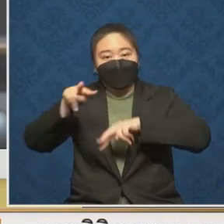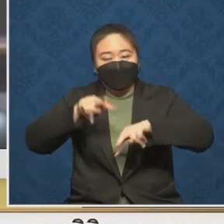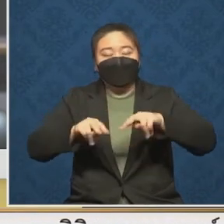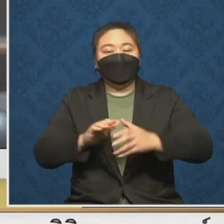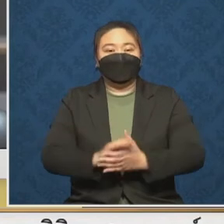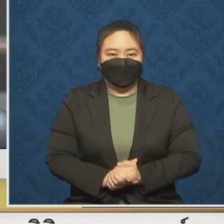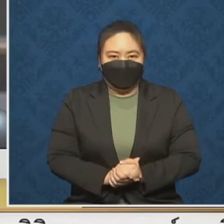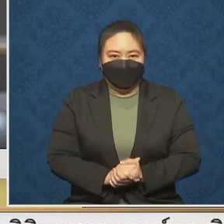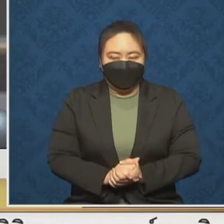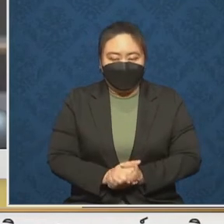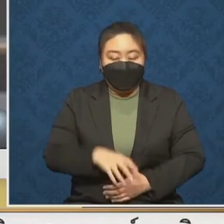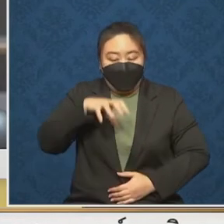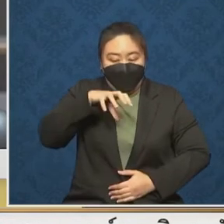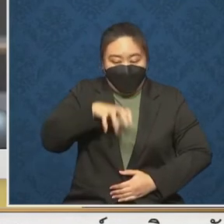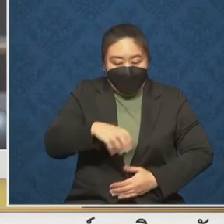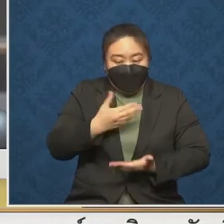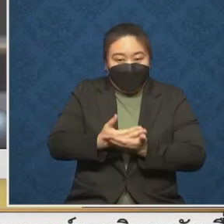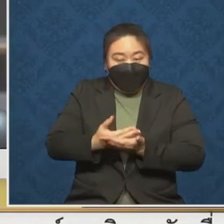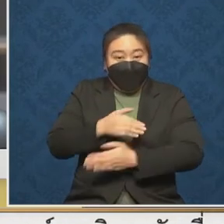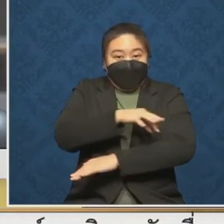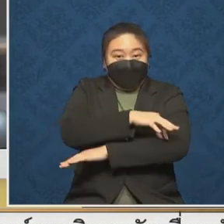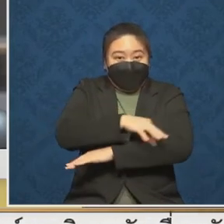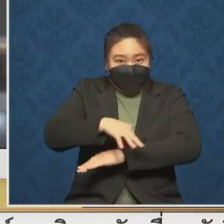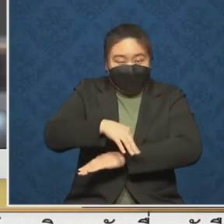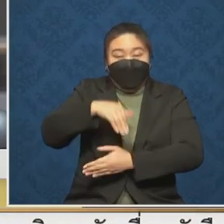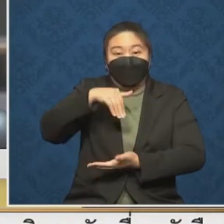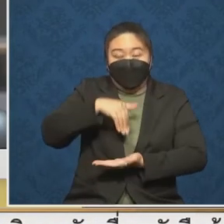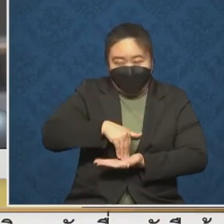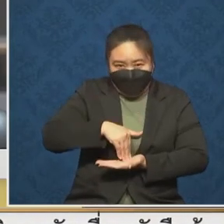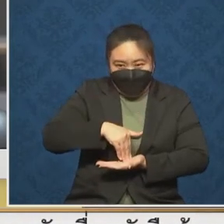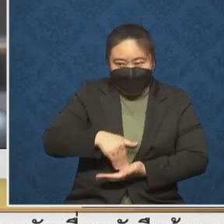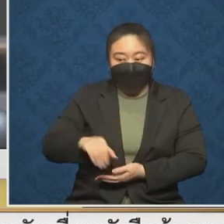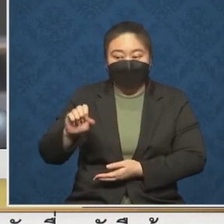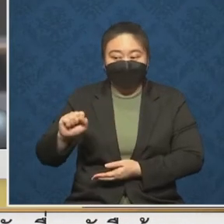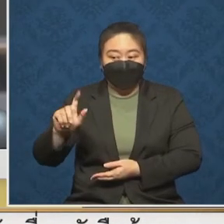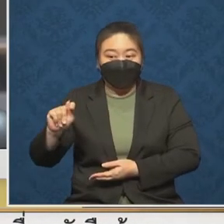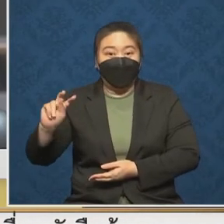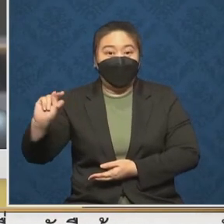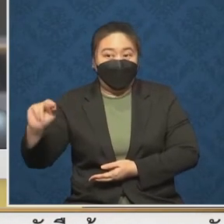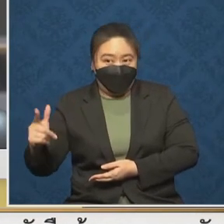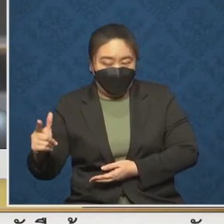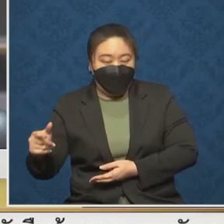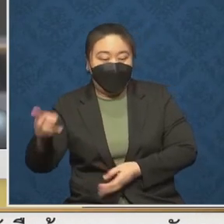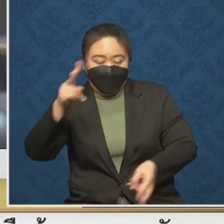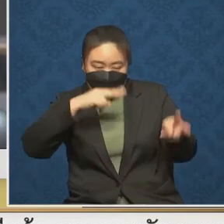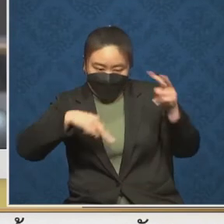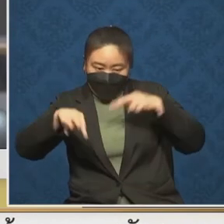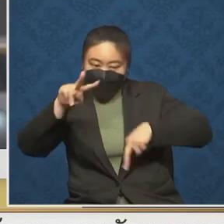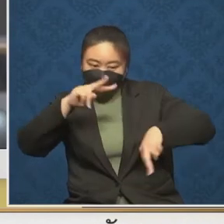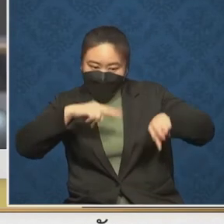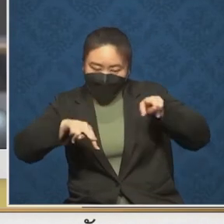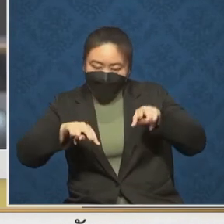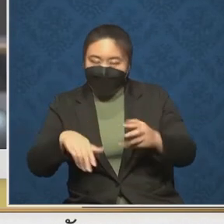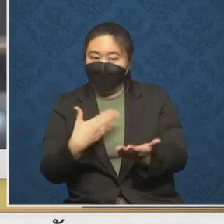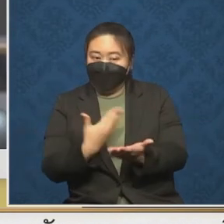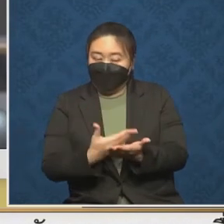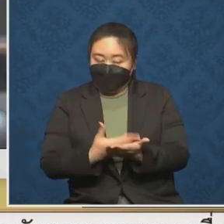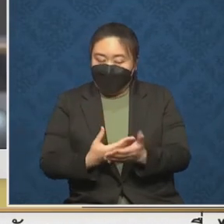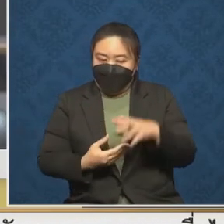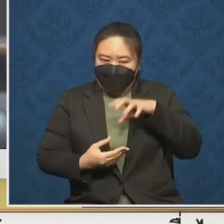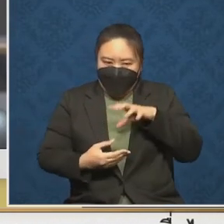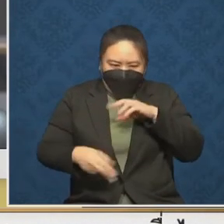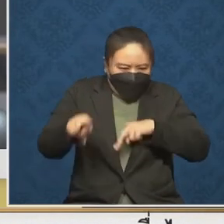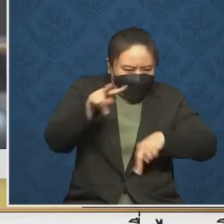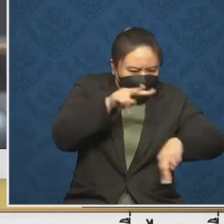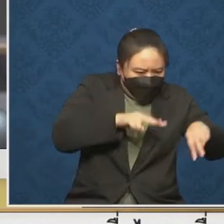กรมบัญชีกลางสตง.ตรวจสอบกรมบัญชีกลางดูงบประมาณเยอะดูหน่วยเยอะ